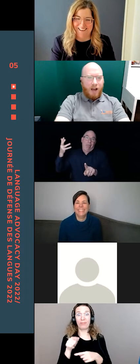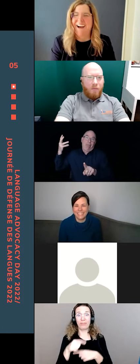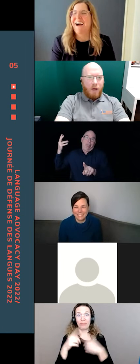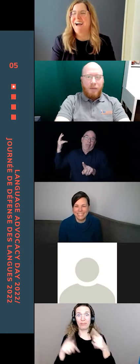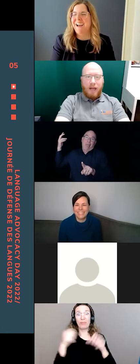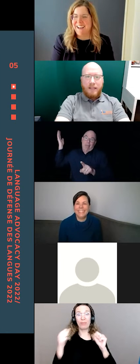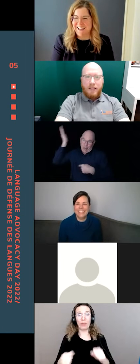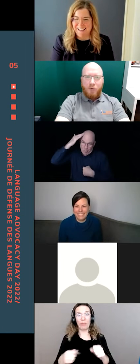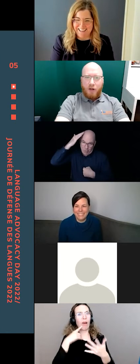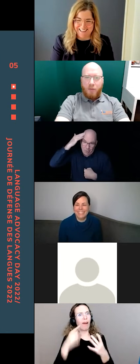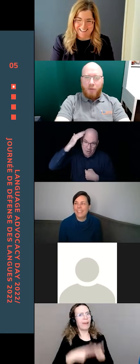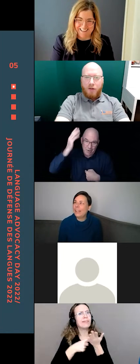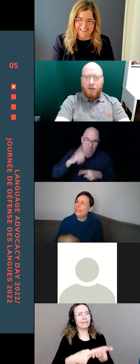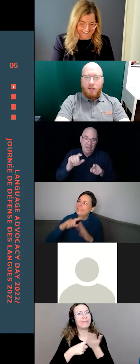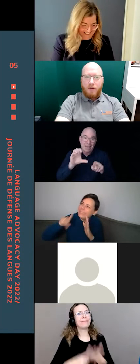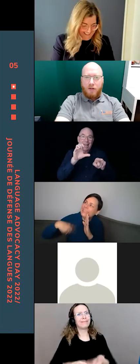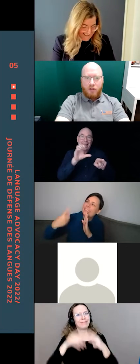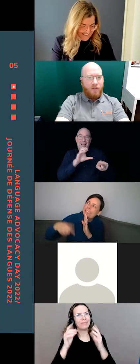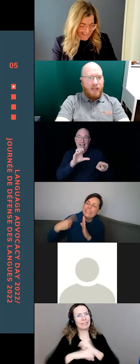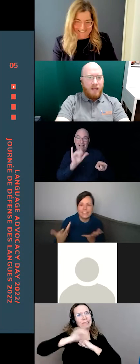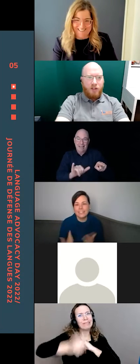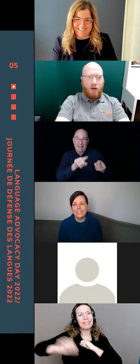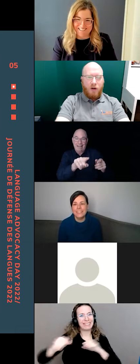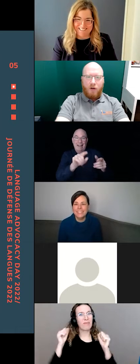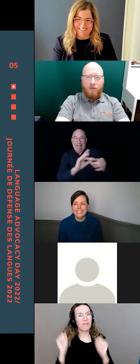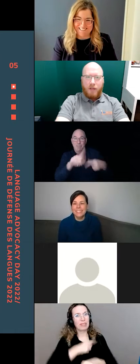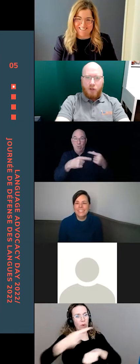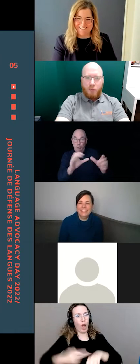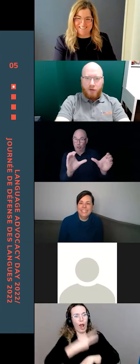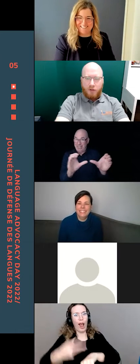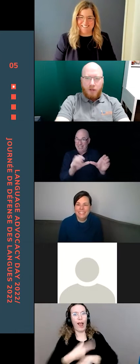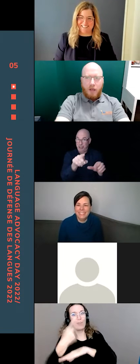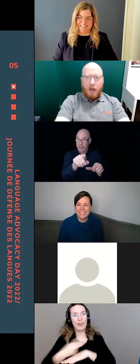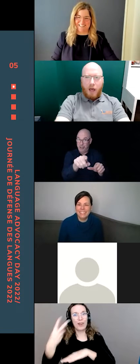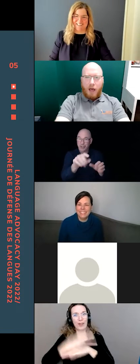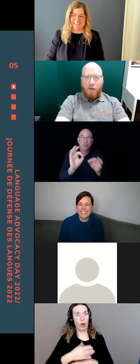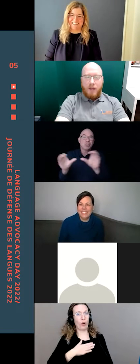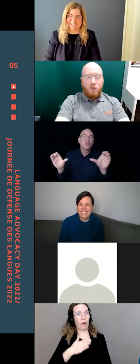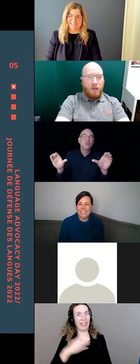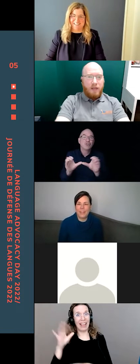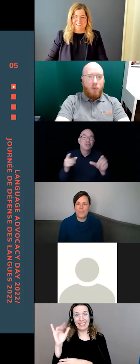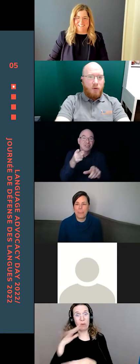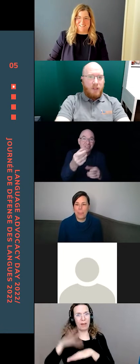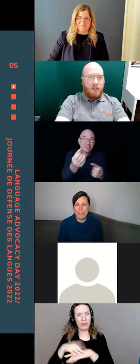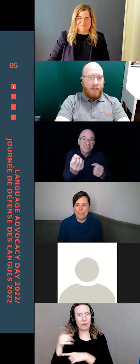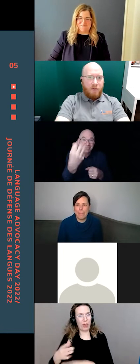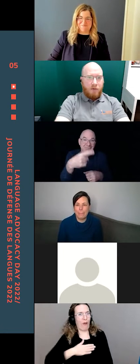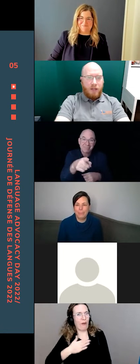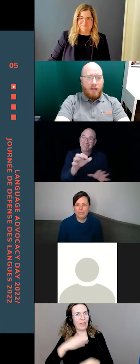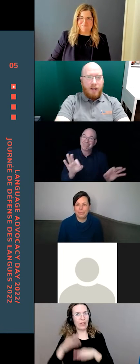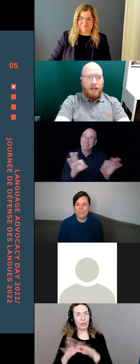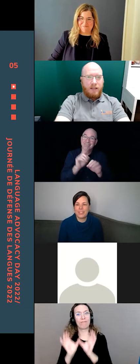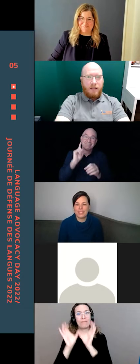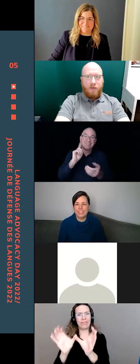Oui, je sais que ça, c'est un sujet qui peut être discuté durant des heures, sinon des jours. Je suis content que